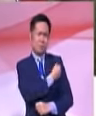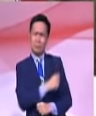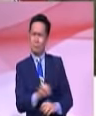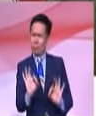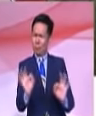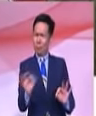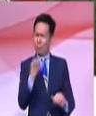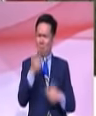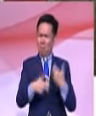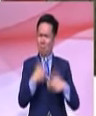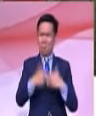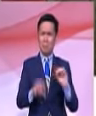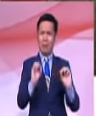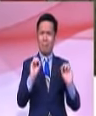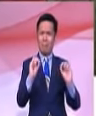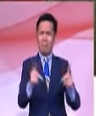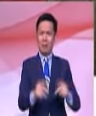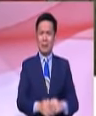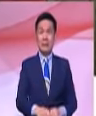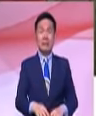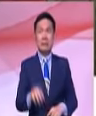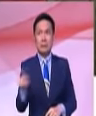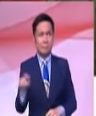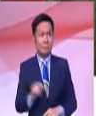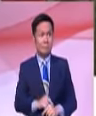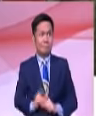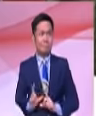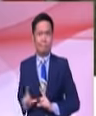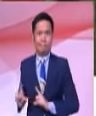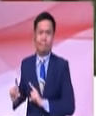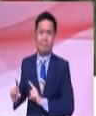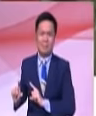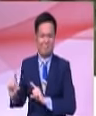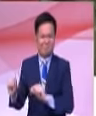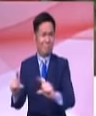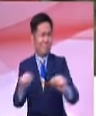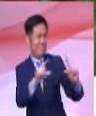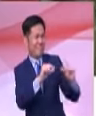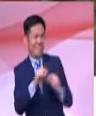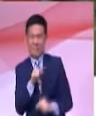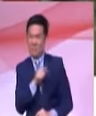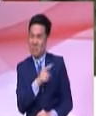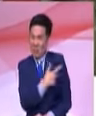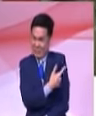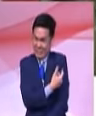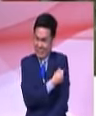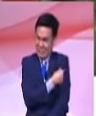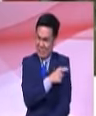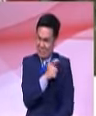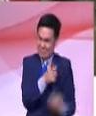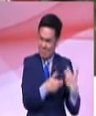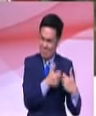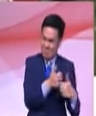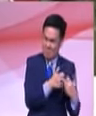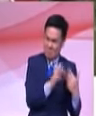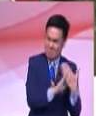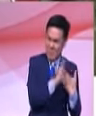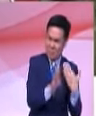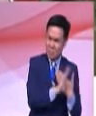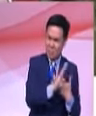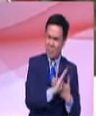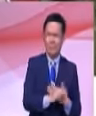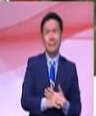masalah. Kalau ada orang yang mengasih tahu yang ini vaksin ada masalah,